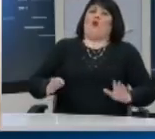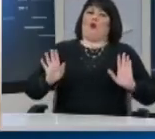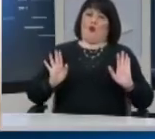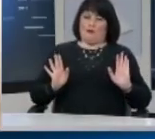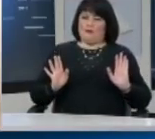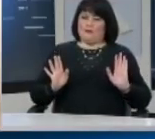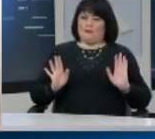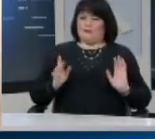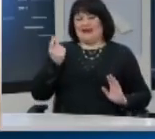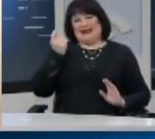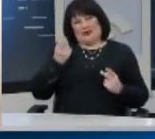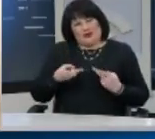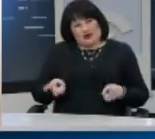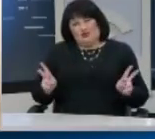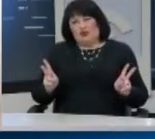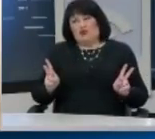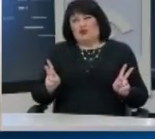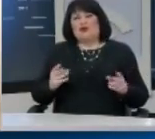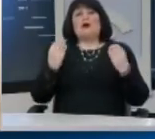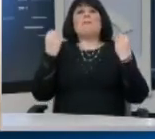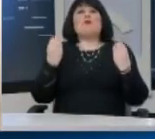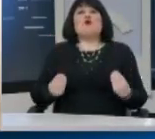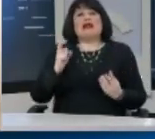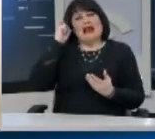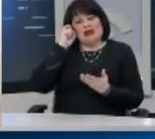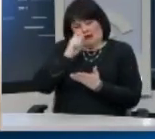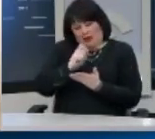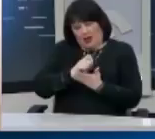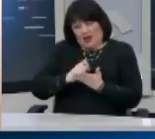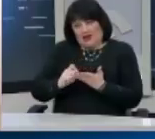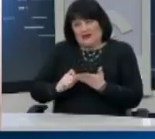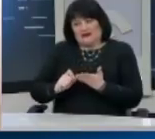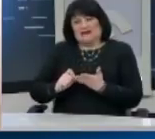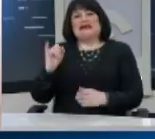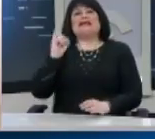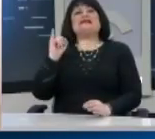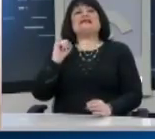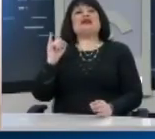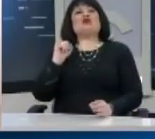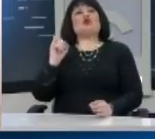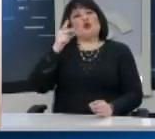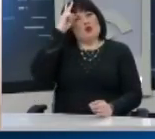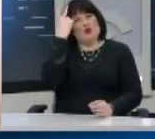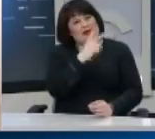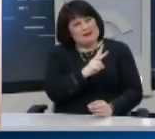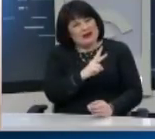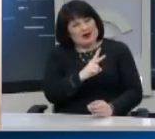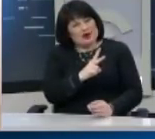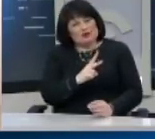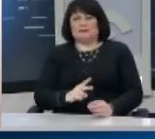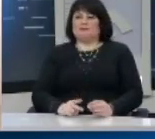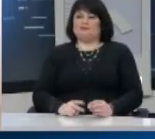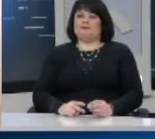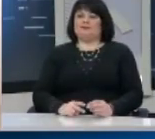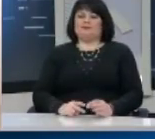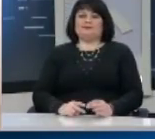χάρη επιτρέψτε μου να σας πω ήταν εξαιρετική η έκθεση που έγινε και από το ινστιτούτο το τ για την για τα